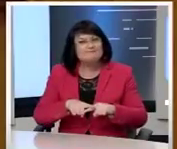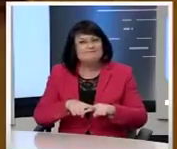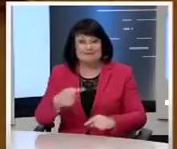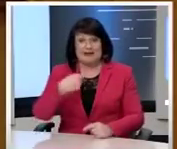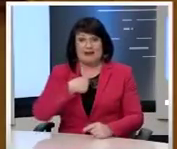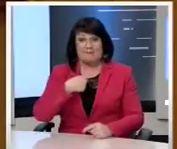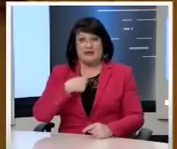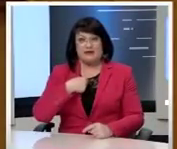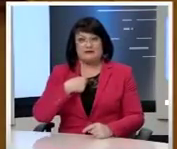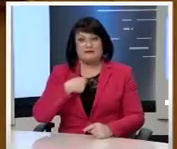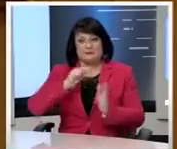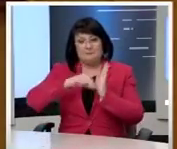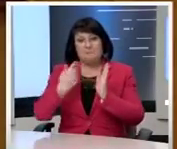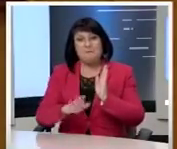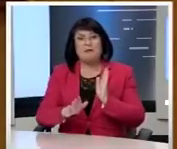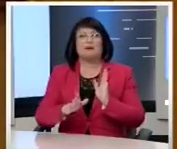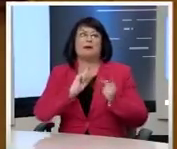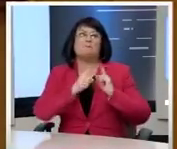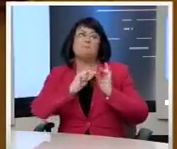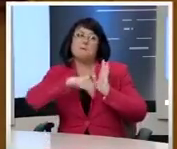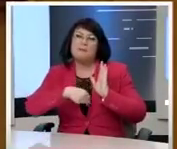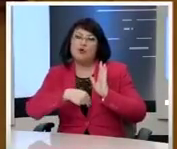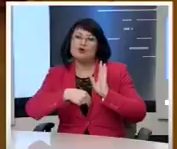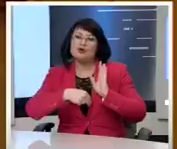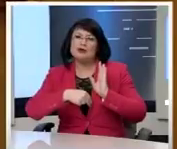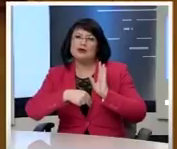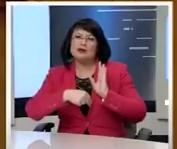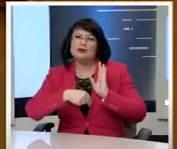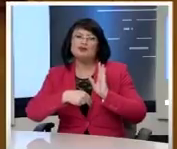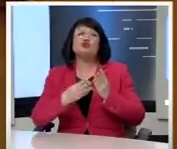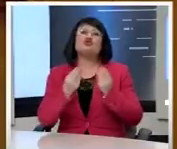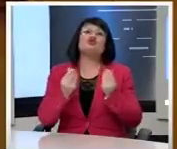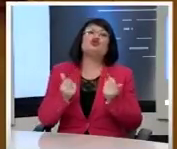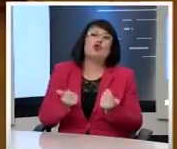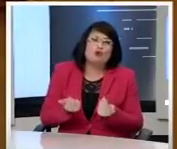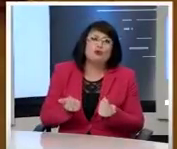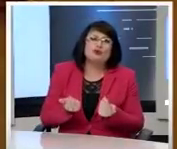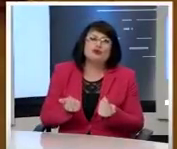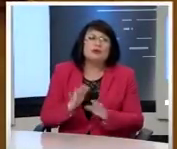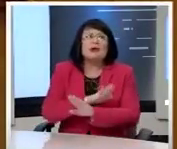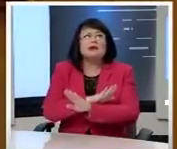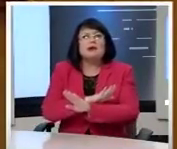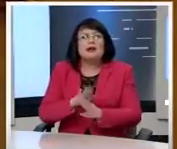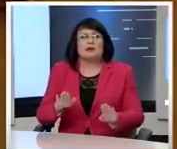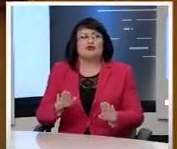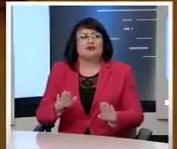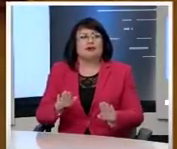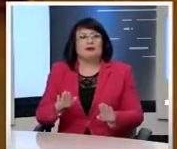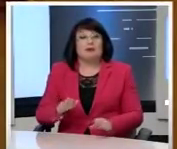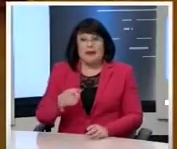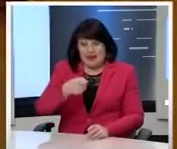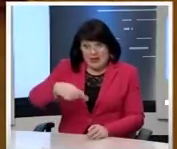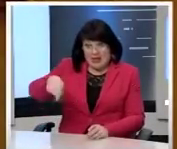Εμείς υπογράψαμε ένα μνημόνιο υπό τις συνθήκες που το υπογράψαμε. Και το τελειώσαμε το μνημόνιο αυτό.